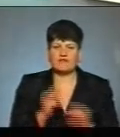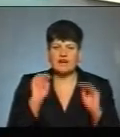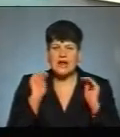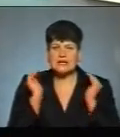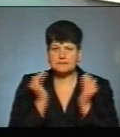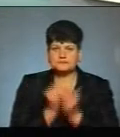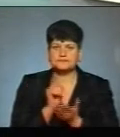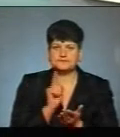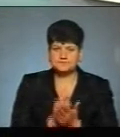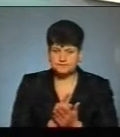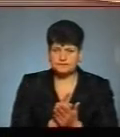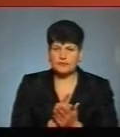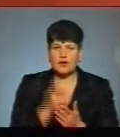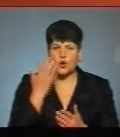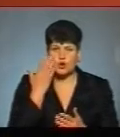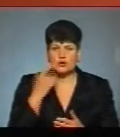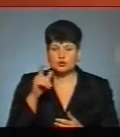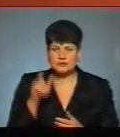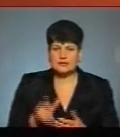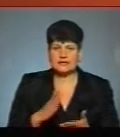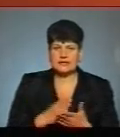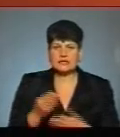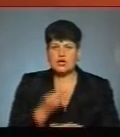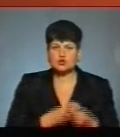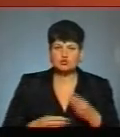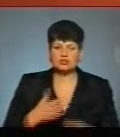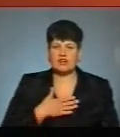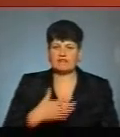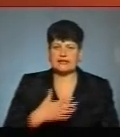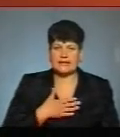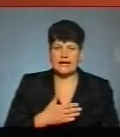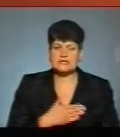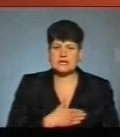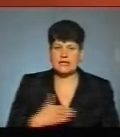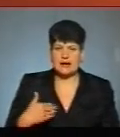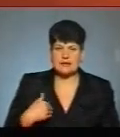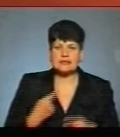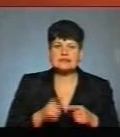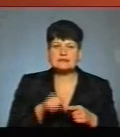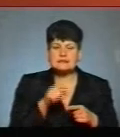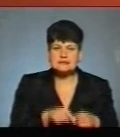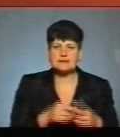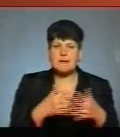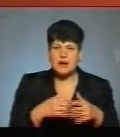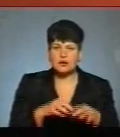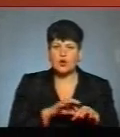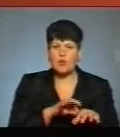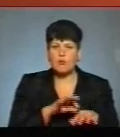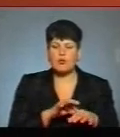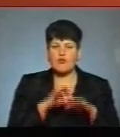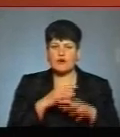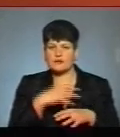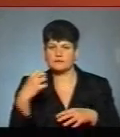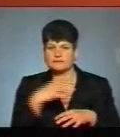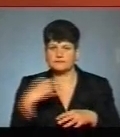відділенні. Коли пацієнт знаходиться на штучній вентиляції легень, цим апаратом проводять санацію